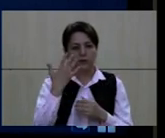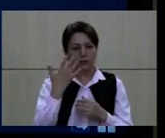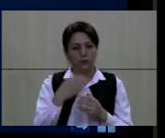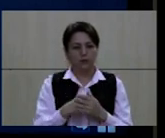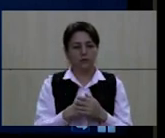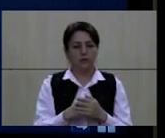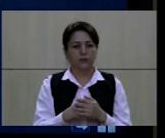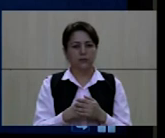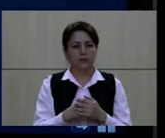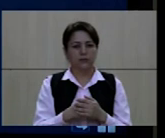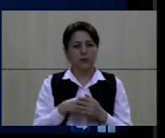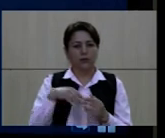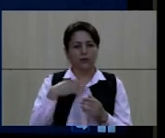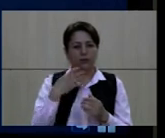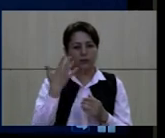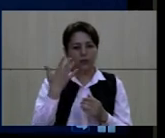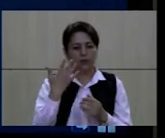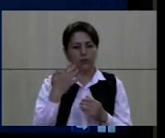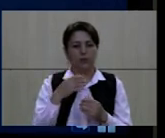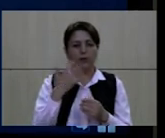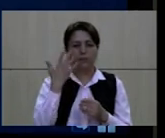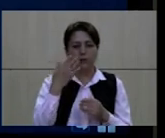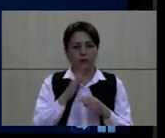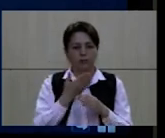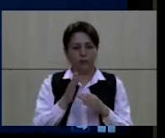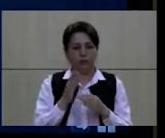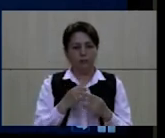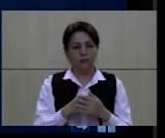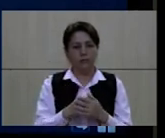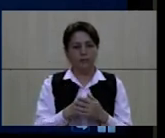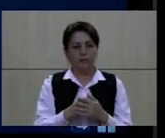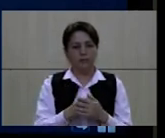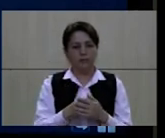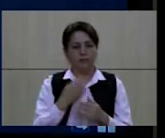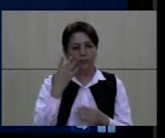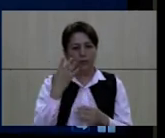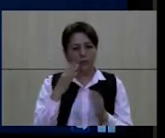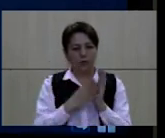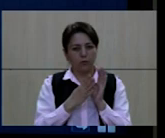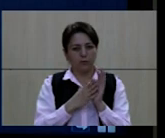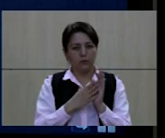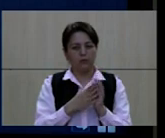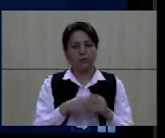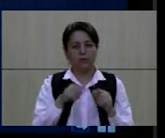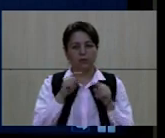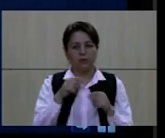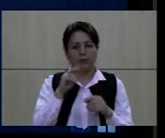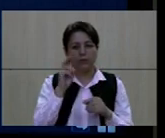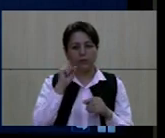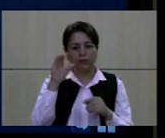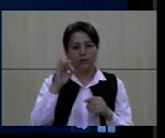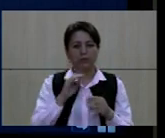45. 45 ni 5 ga bo'lsam 9. Bu kasr uchun